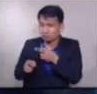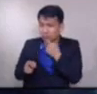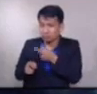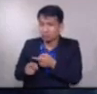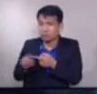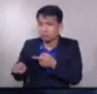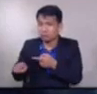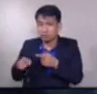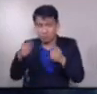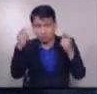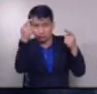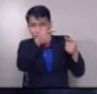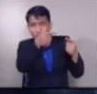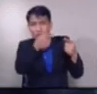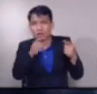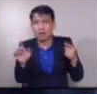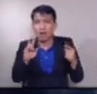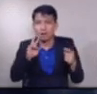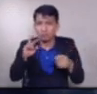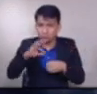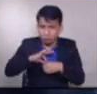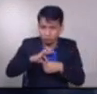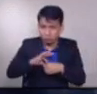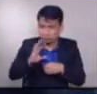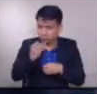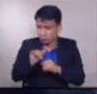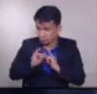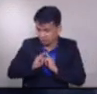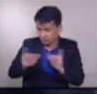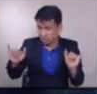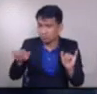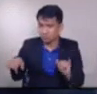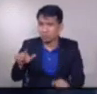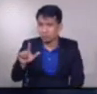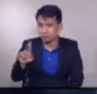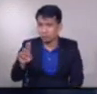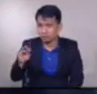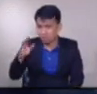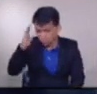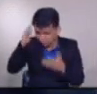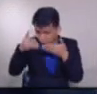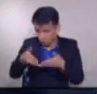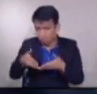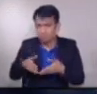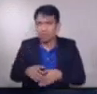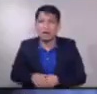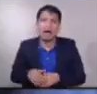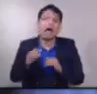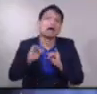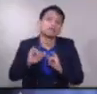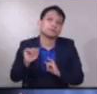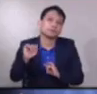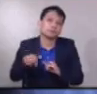ang tina-target mong voters ay yung mga kapwa mo Lumad. Yes, yun po ang aking baseline. So